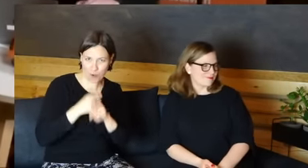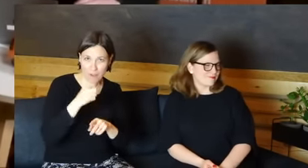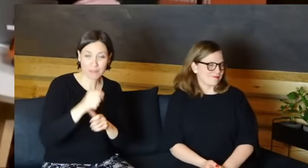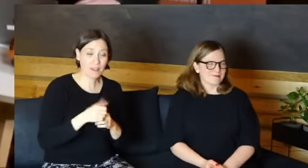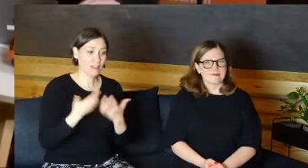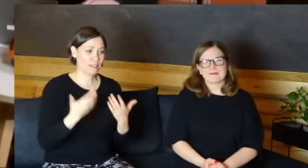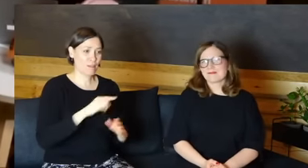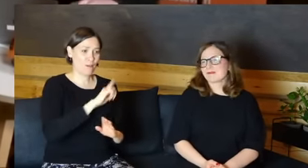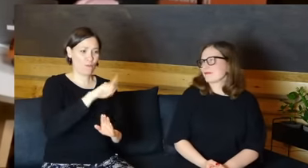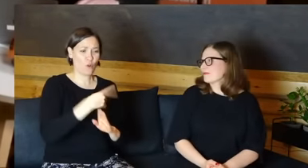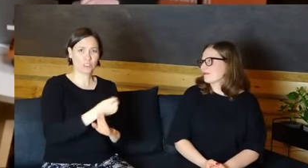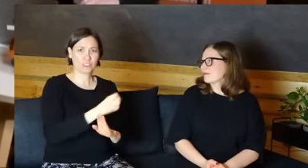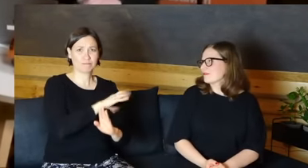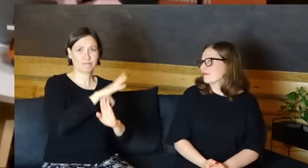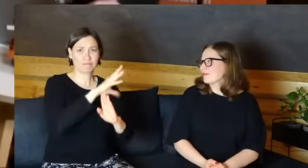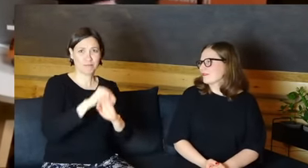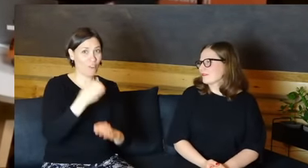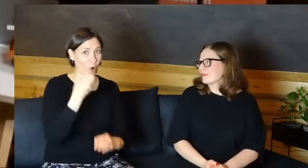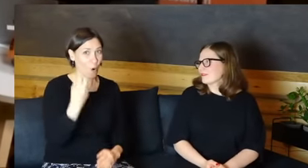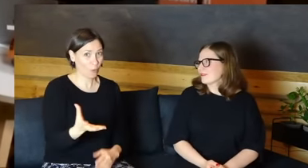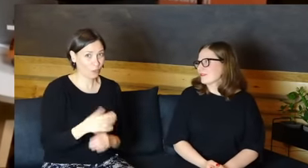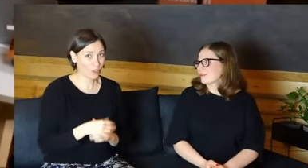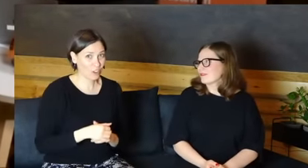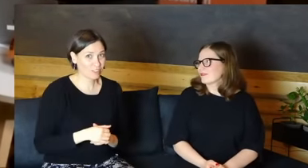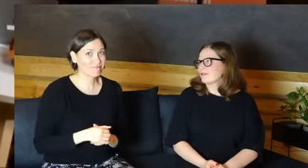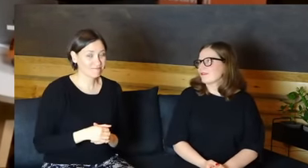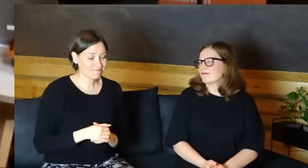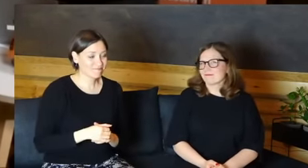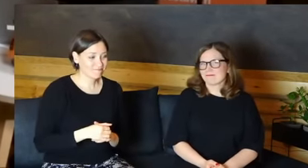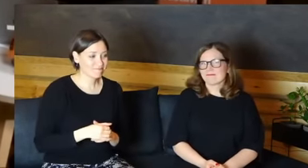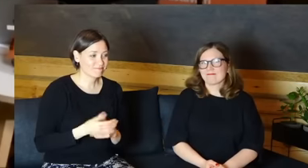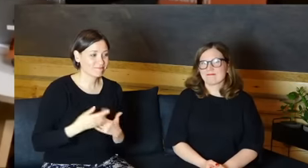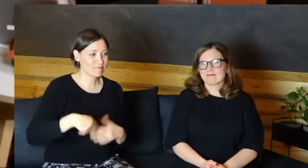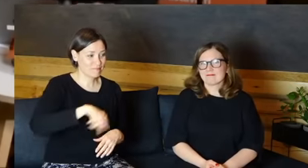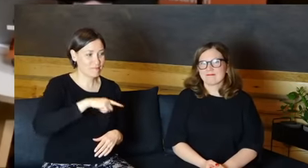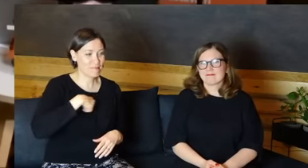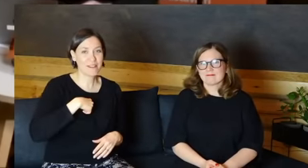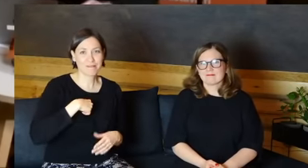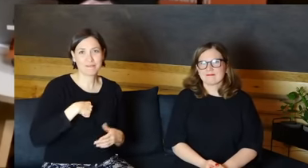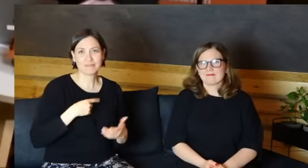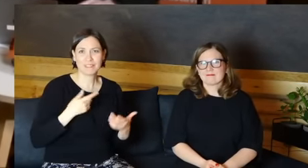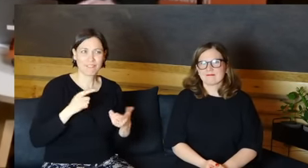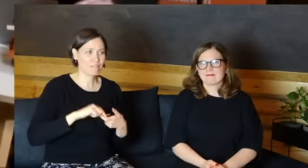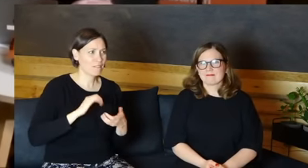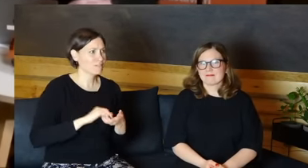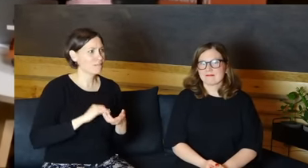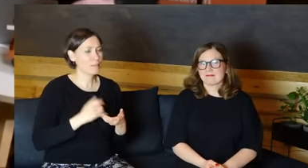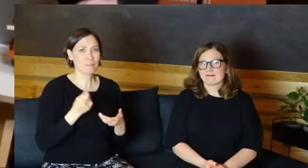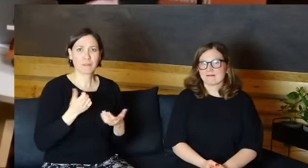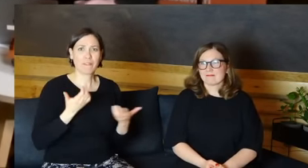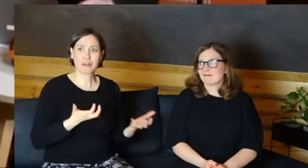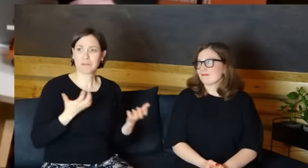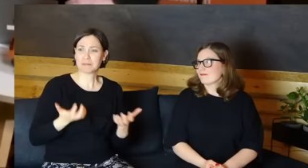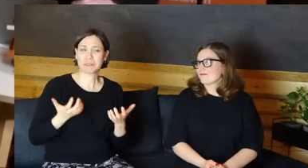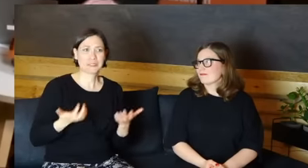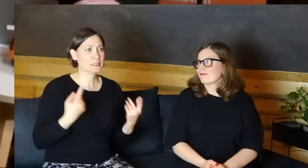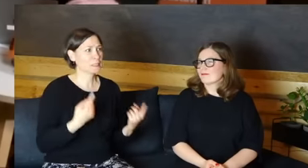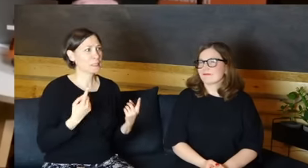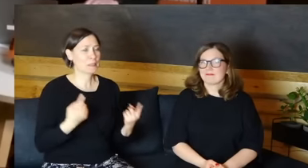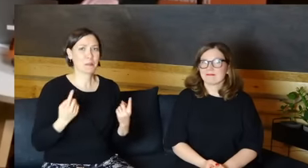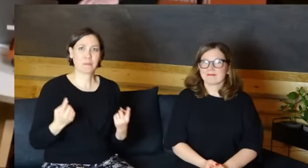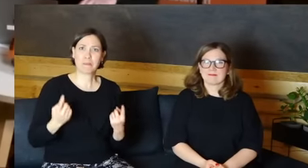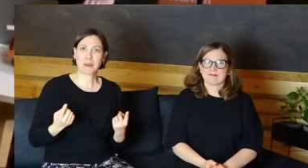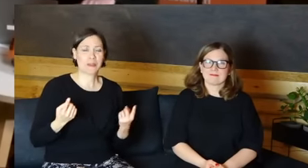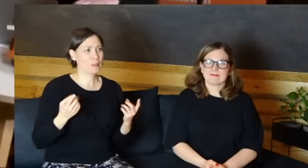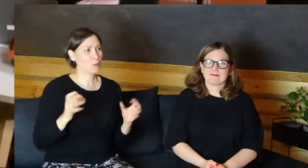vuosi joka tapauksessa ollut ja ollaan vähän sitten ihmeissään siitä, että mitenkä tämmöisen homman kanssa